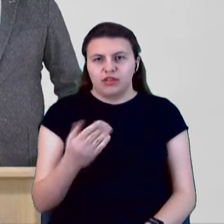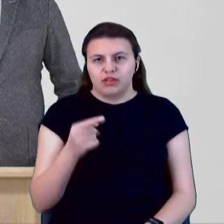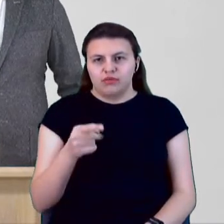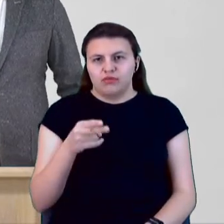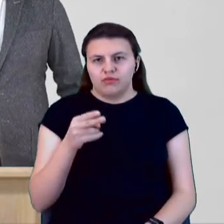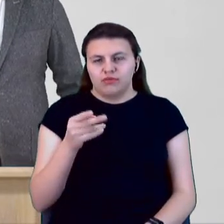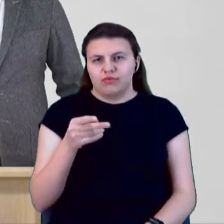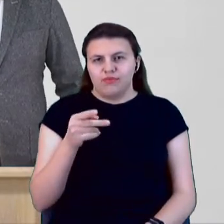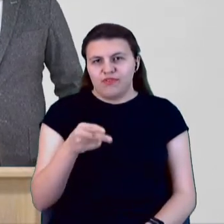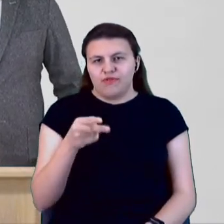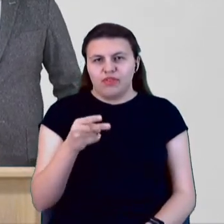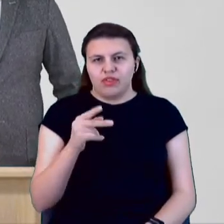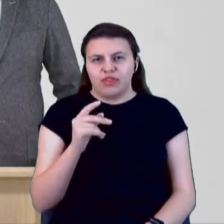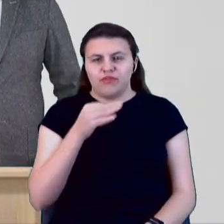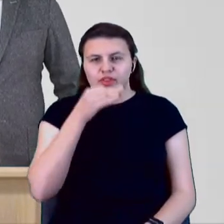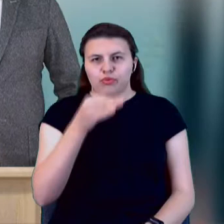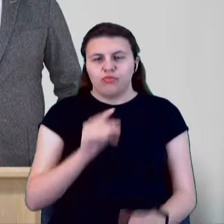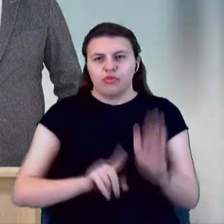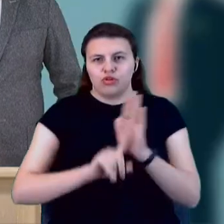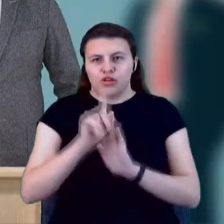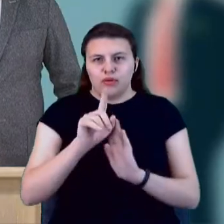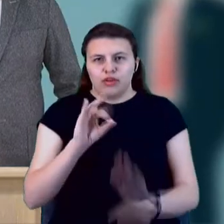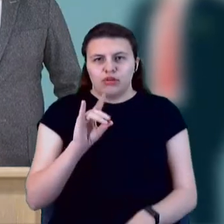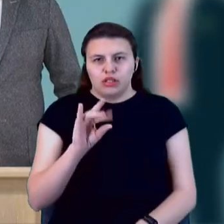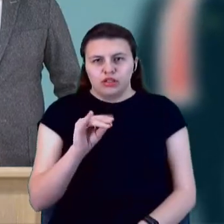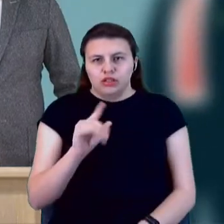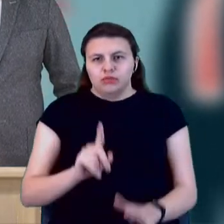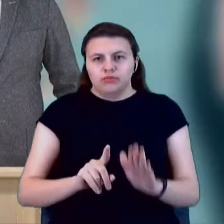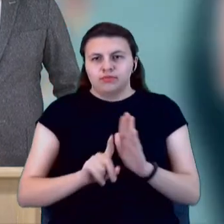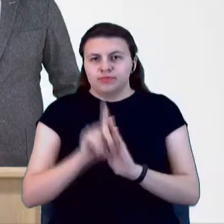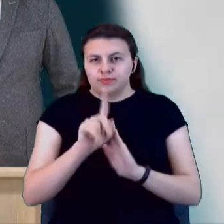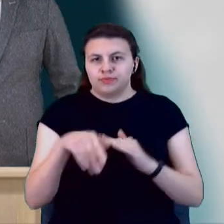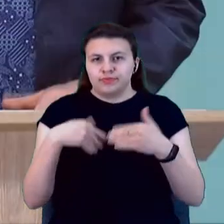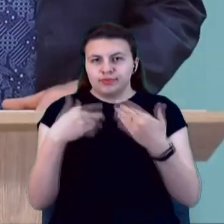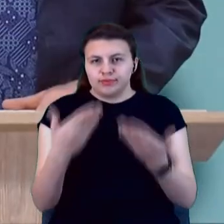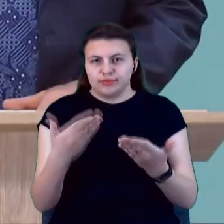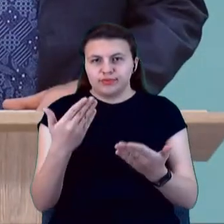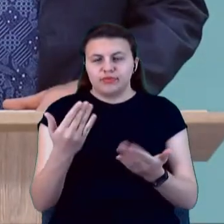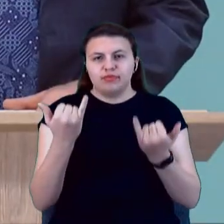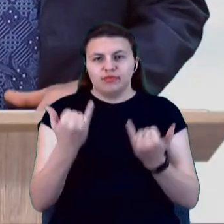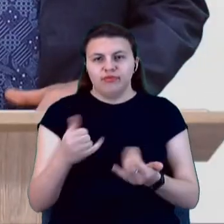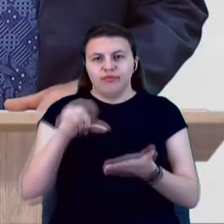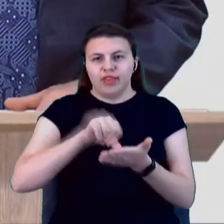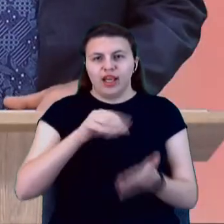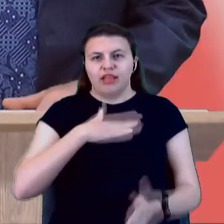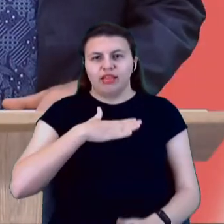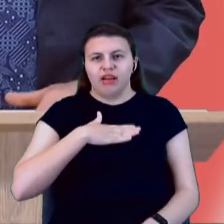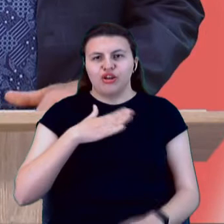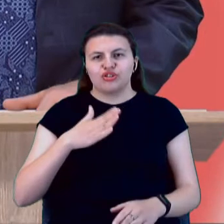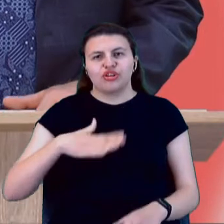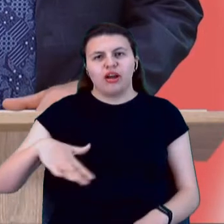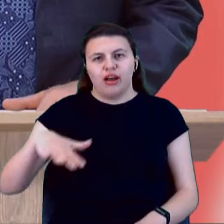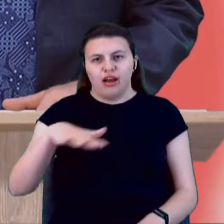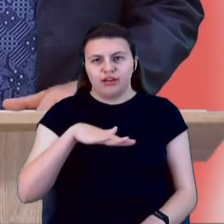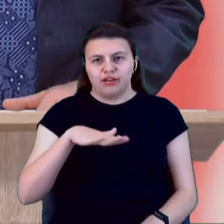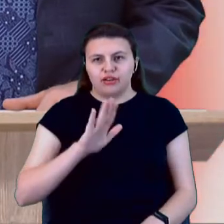на відповідь. Давайте починати. Пане Олеже, я пропоную розпочати вам. Ви зараз представляєте партію «Наш край», матимете зараз 1 хвилину